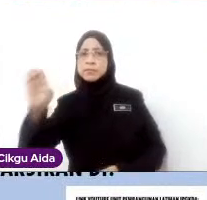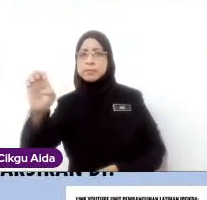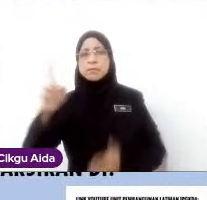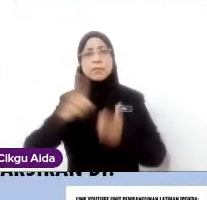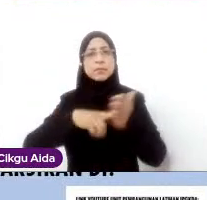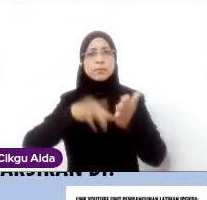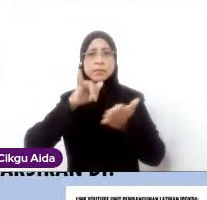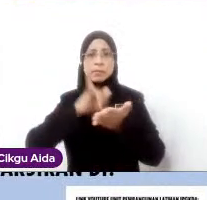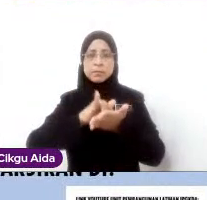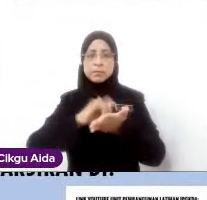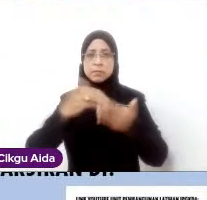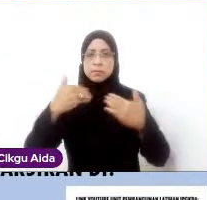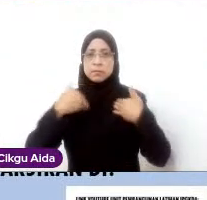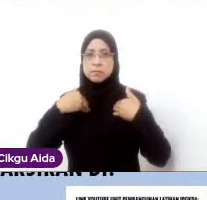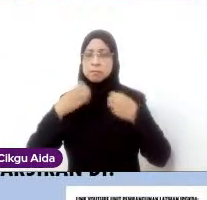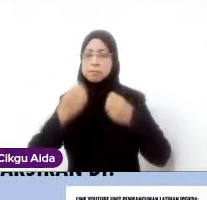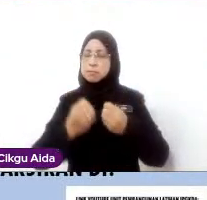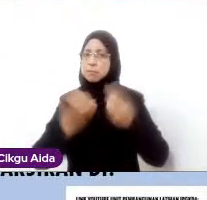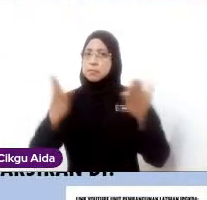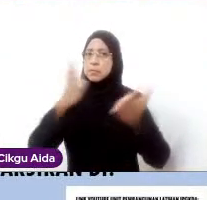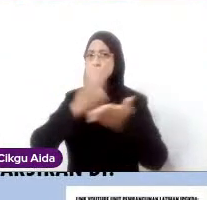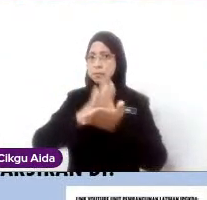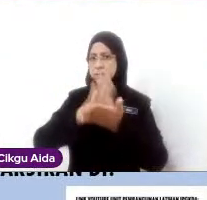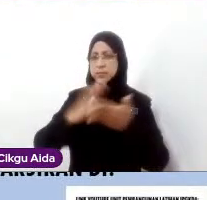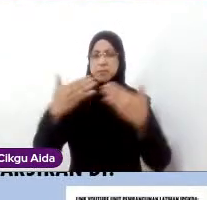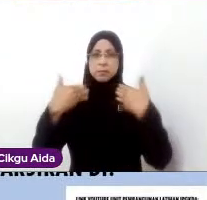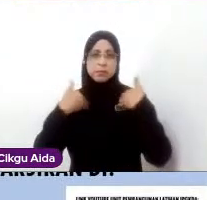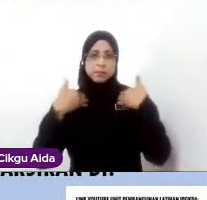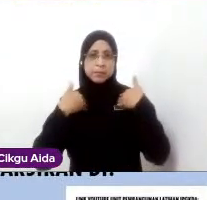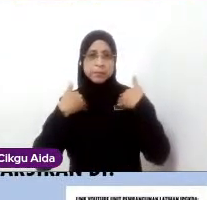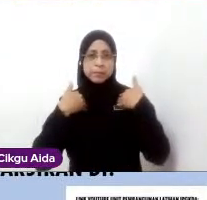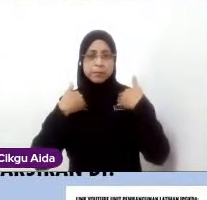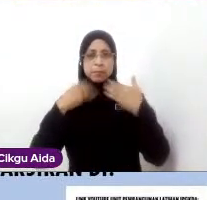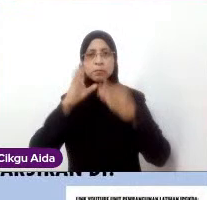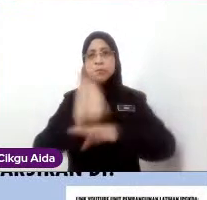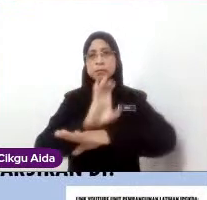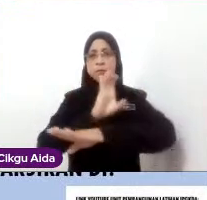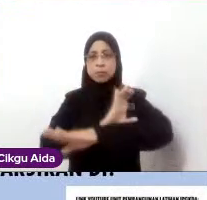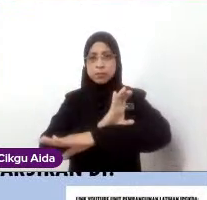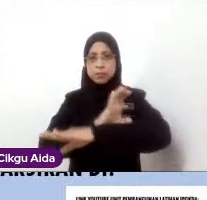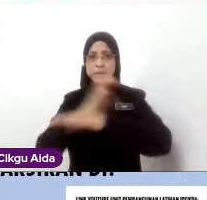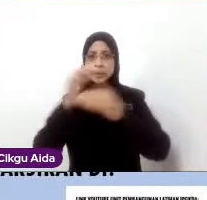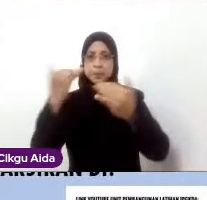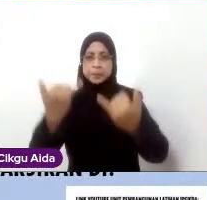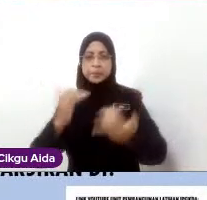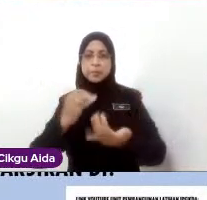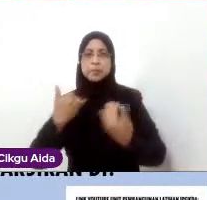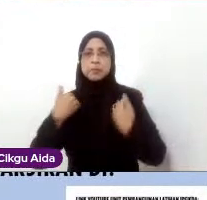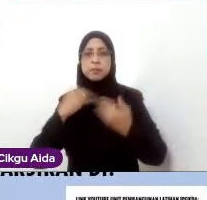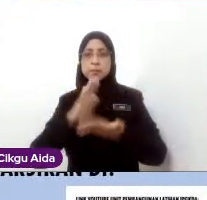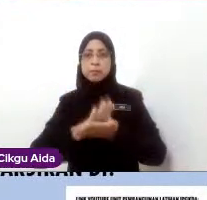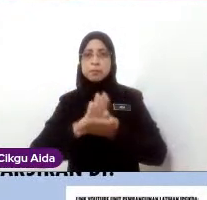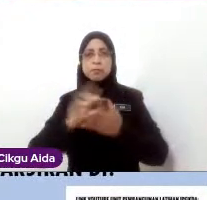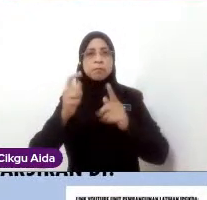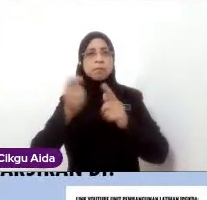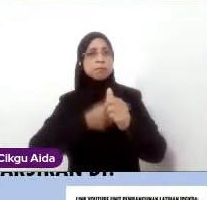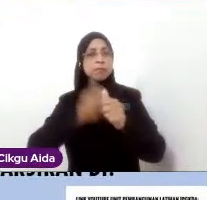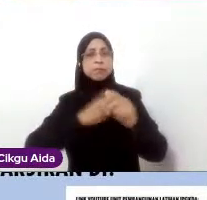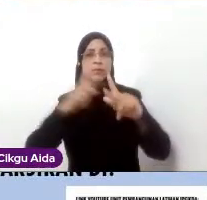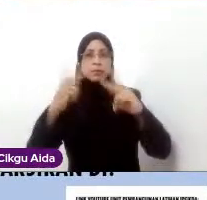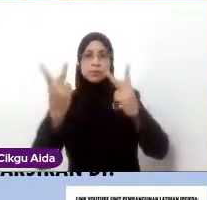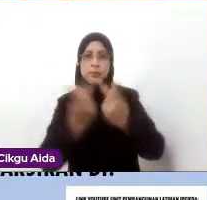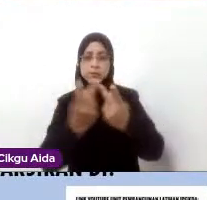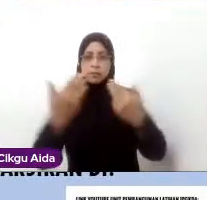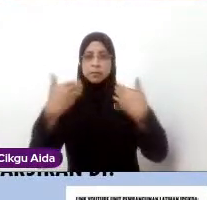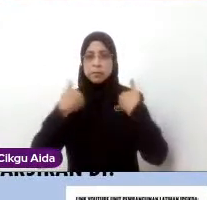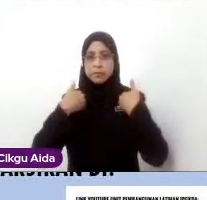Sebenarnya banyak je sekolah yang dah ada dah komputer yang sekarang ni kan ada sekolah yang setiap kelas ada TV.